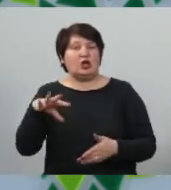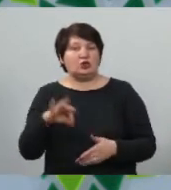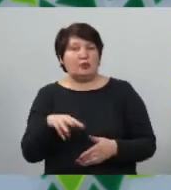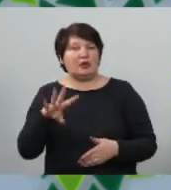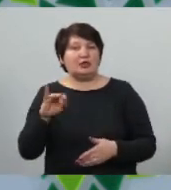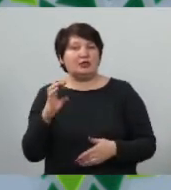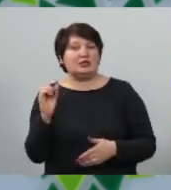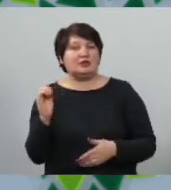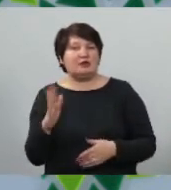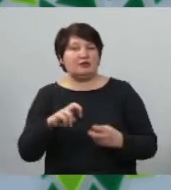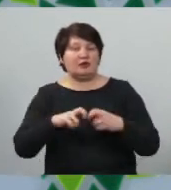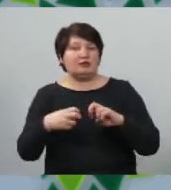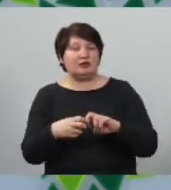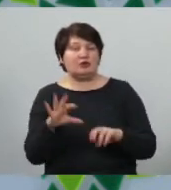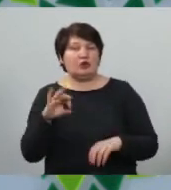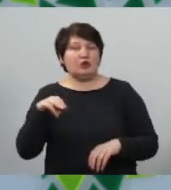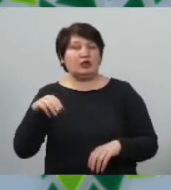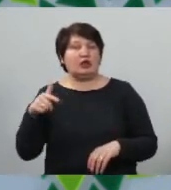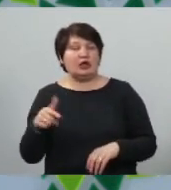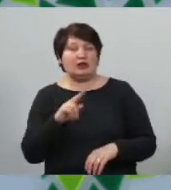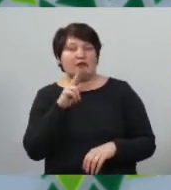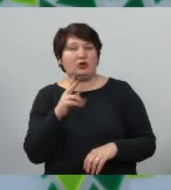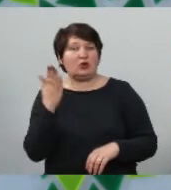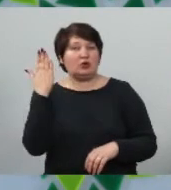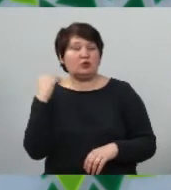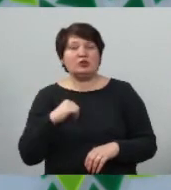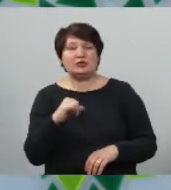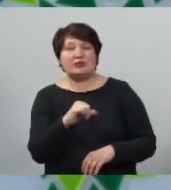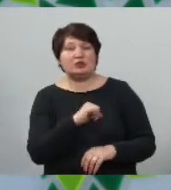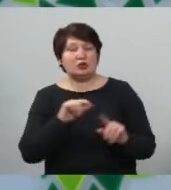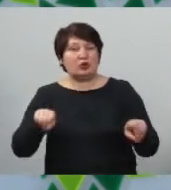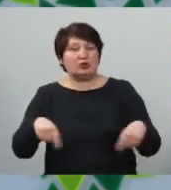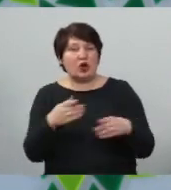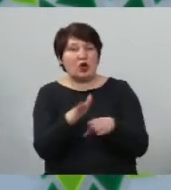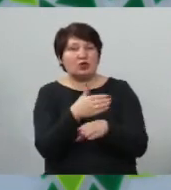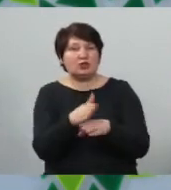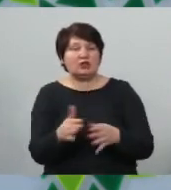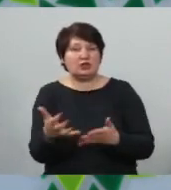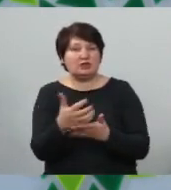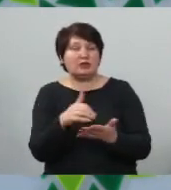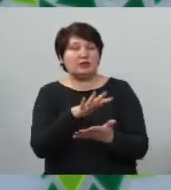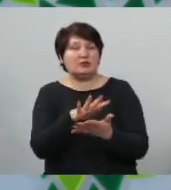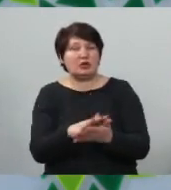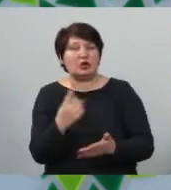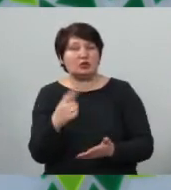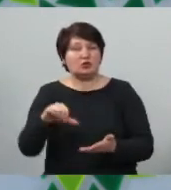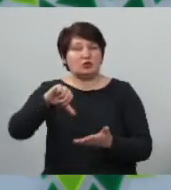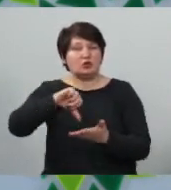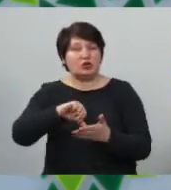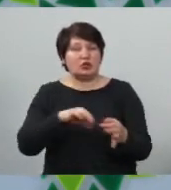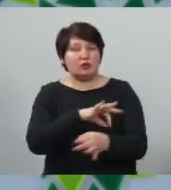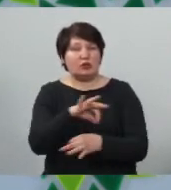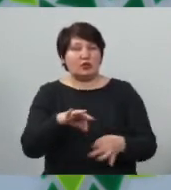Микитинців Івано-Франківської ОТГ. 2 роки тому вони самостійно організували роздільний збір сміття. Один із учасників проєкту